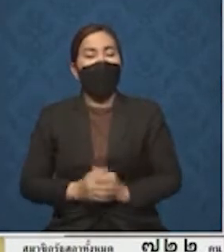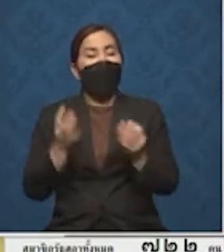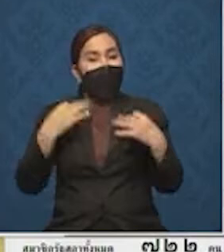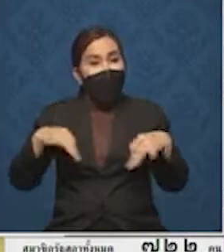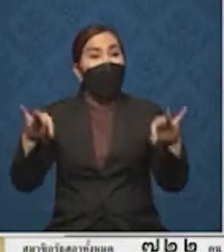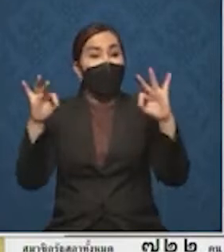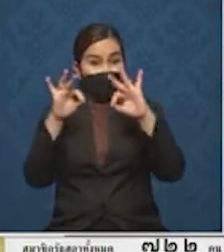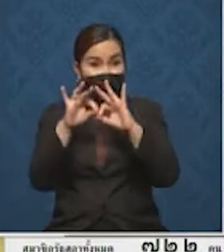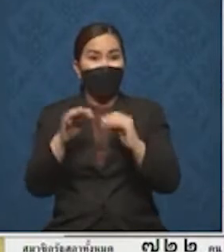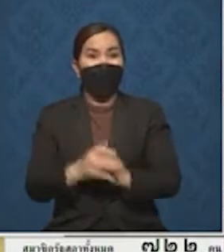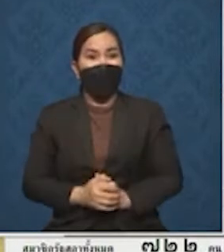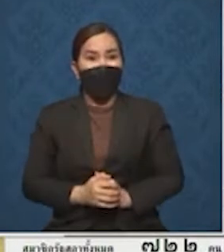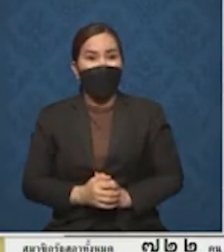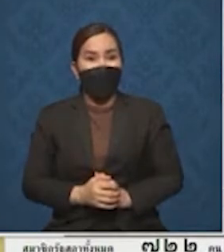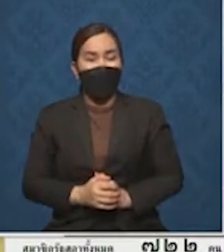อย่ยิงครั่ประทาน